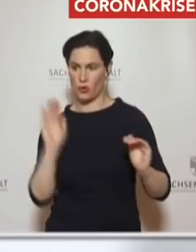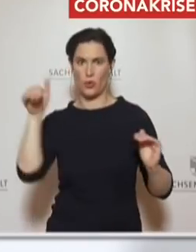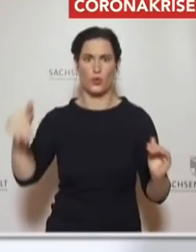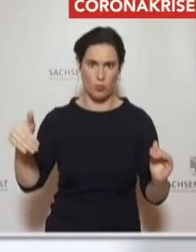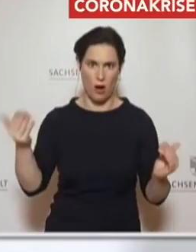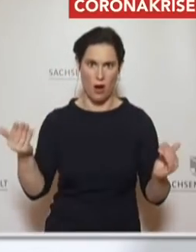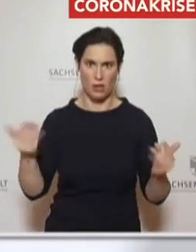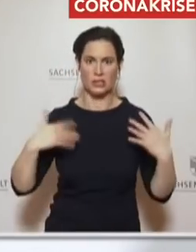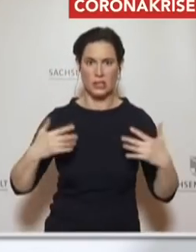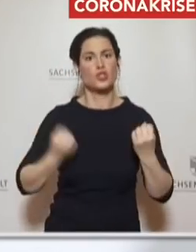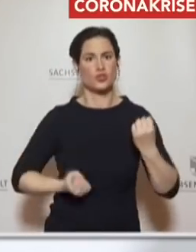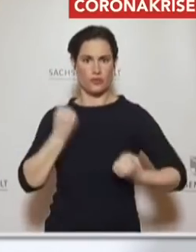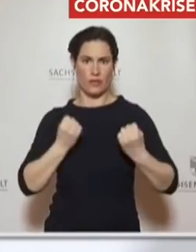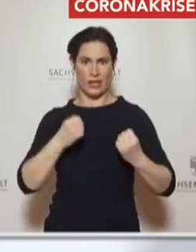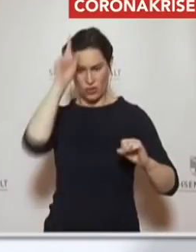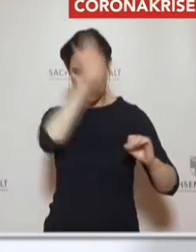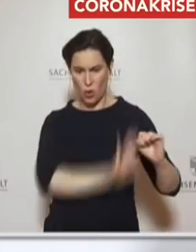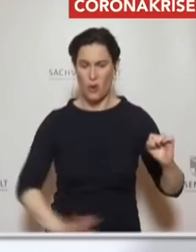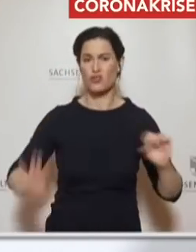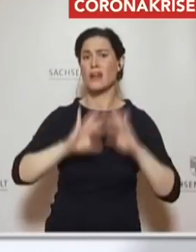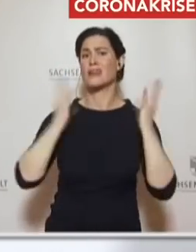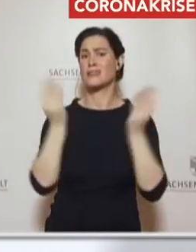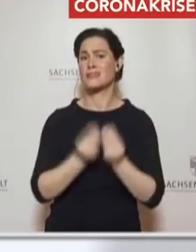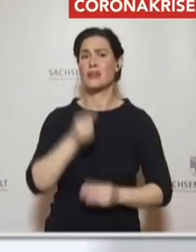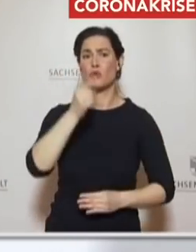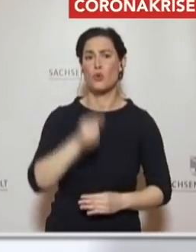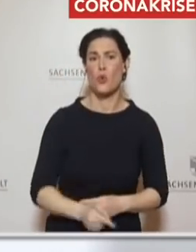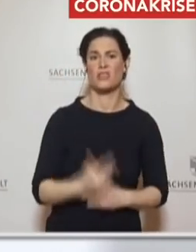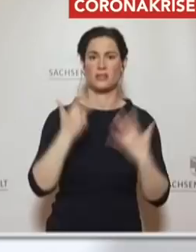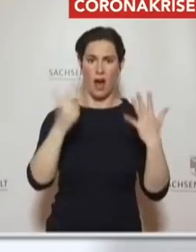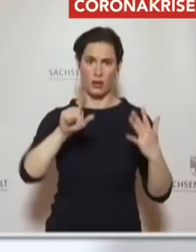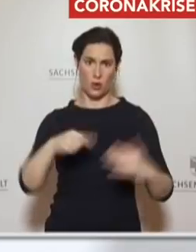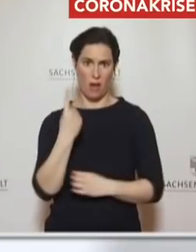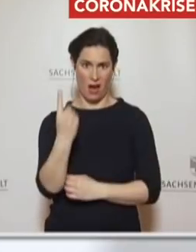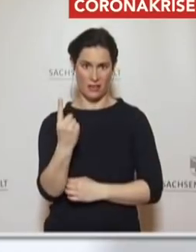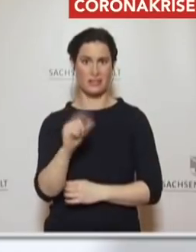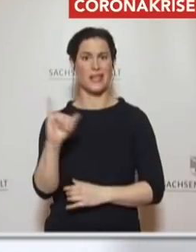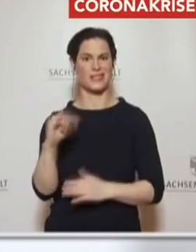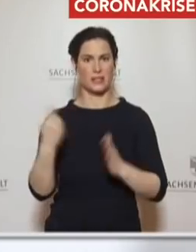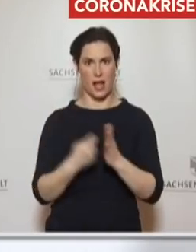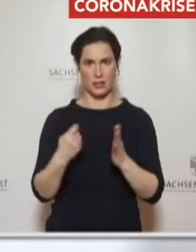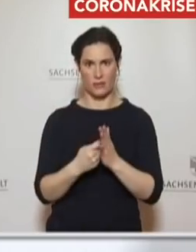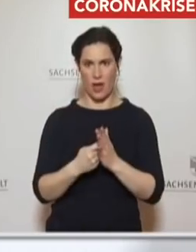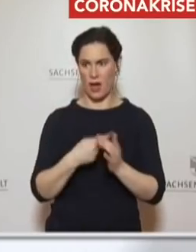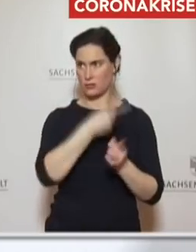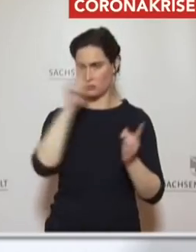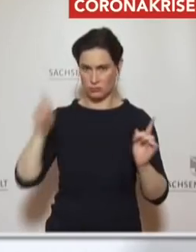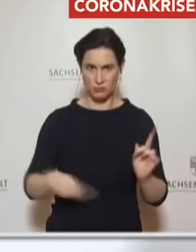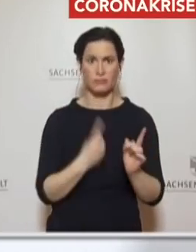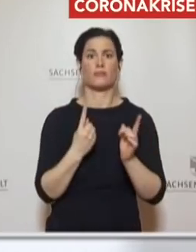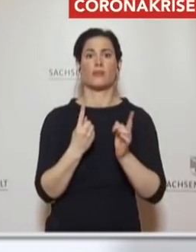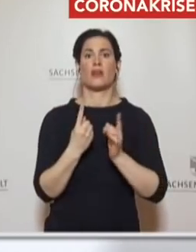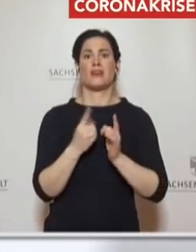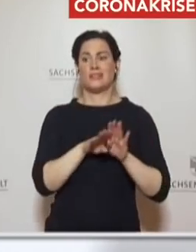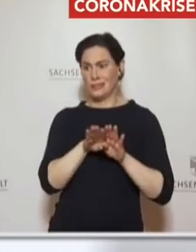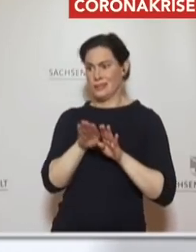als Deutschland, wie gesagt, bei 108,1 inzwischen gelandet. Und dieser Trend